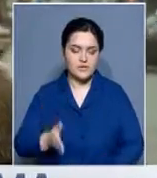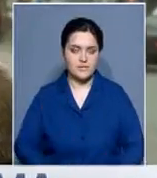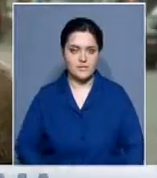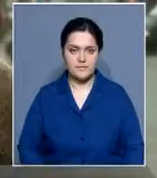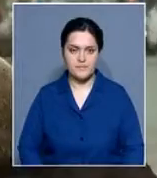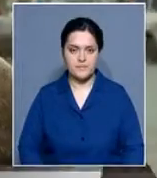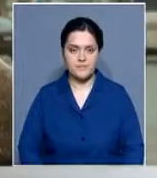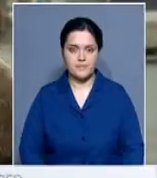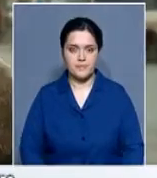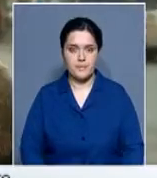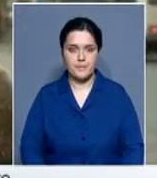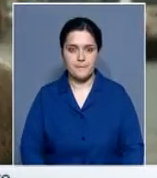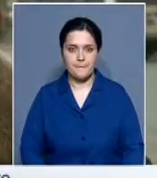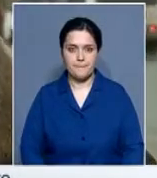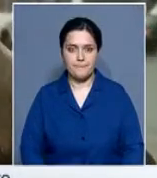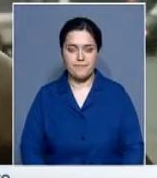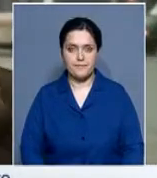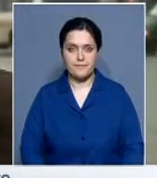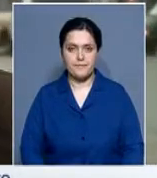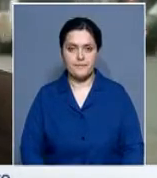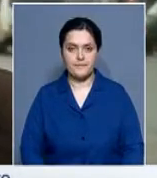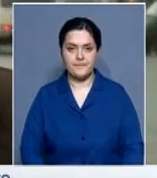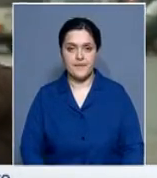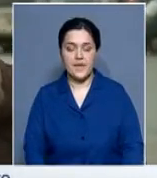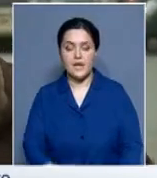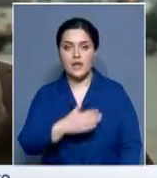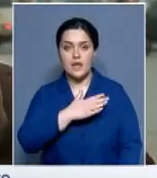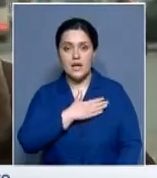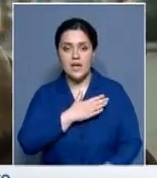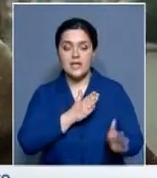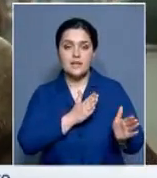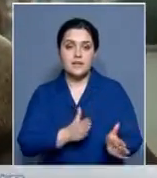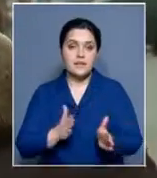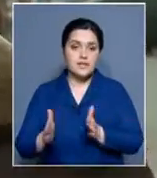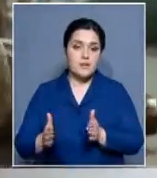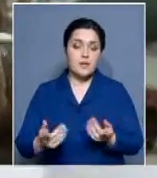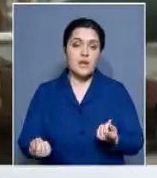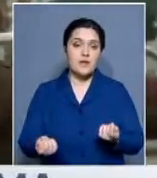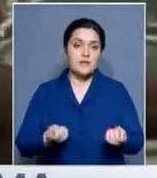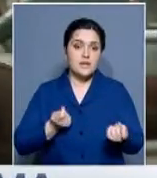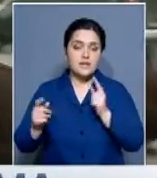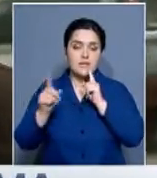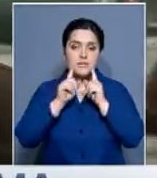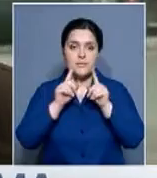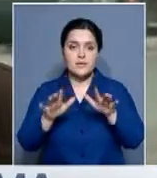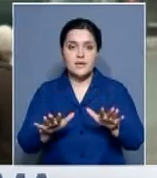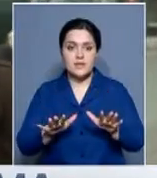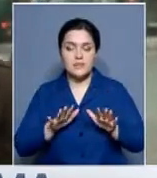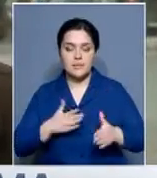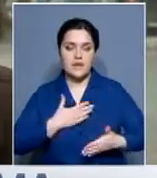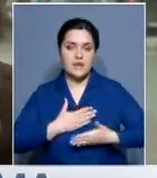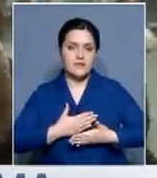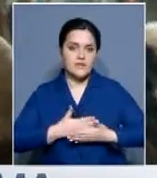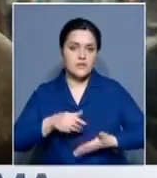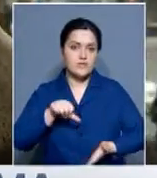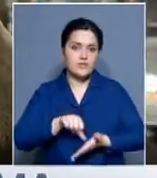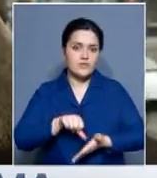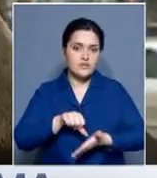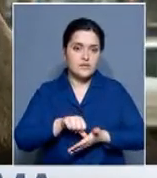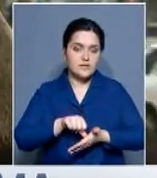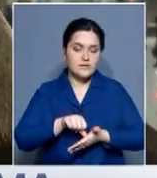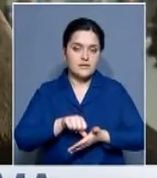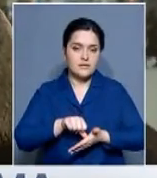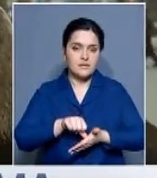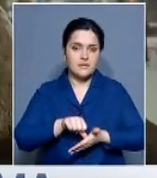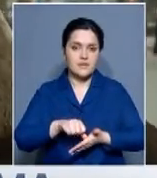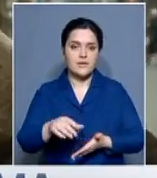Вся система нашей власти построена на том, чтобы парламент самое активнейшее участие принял во всех